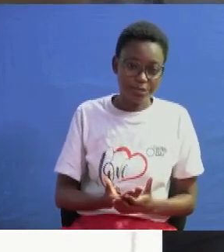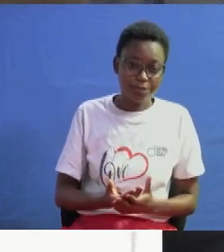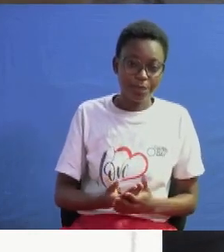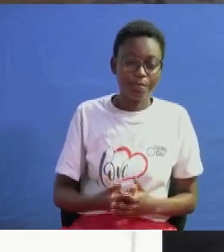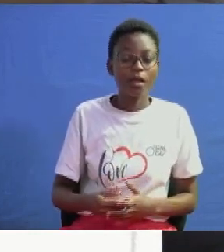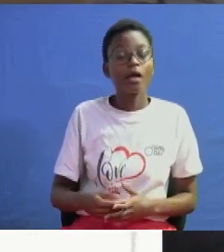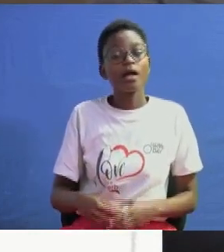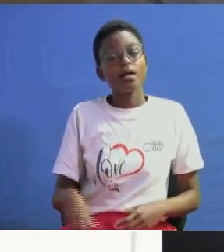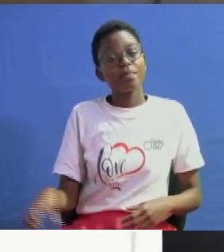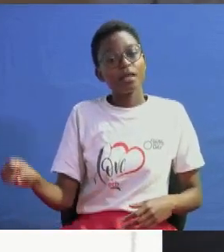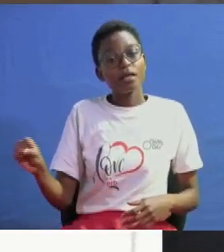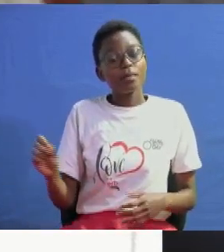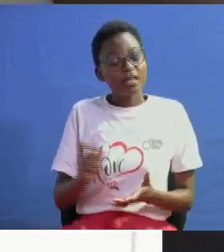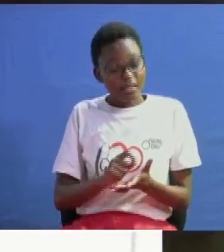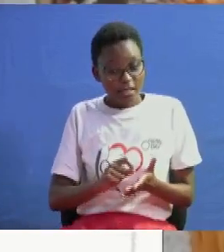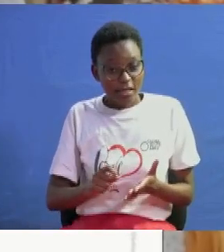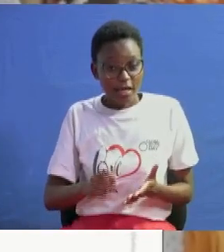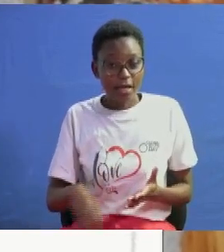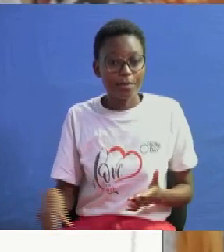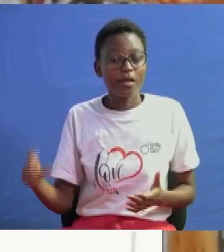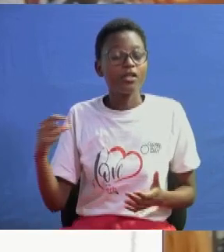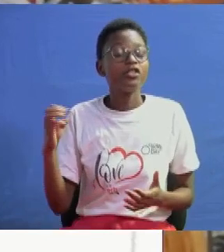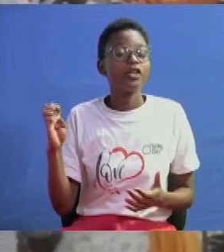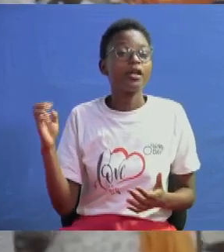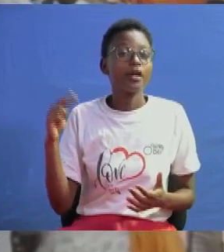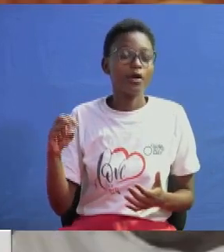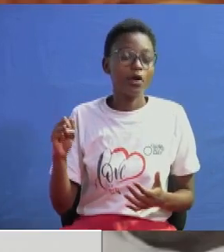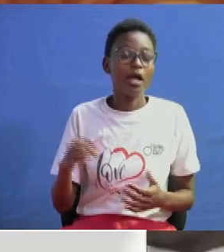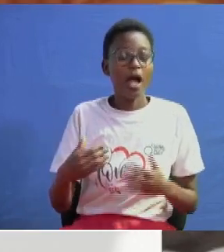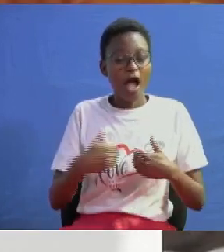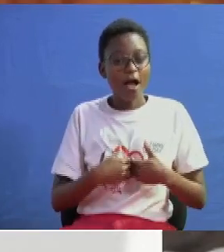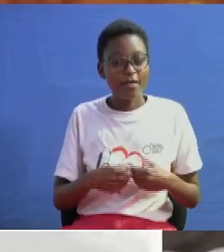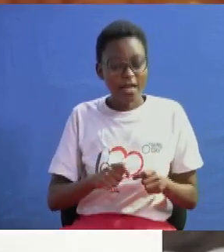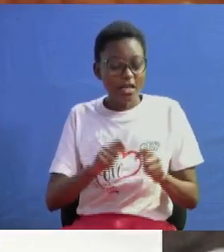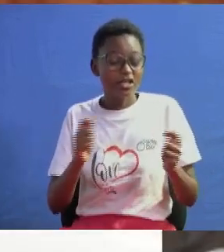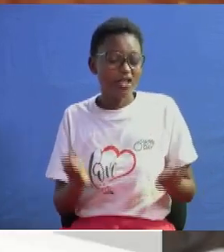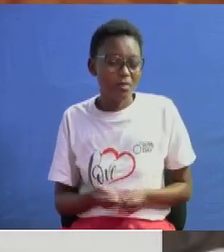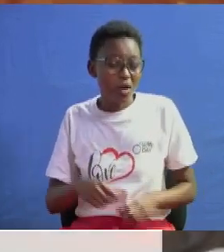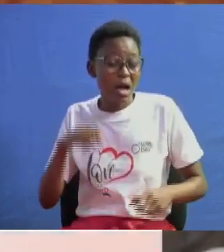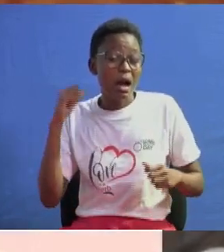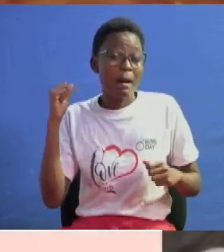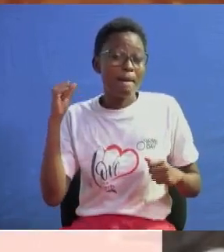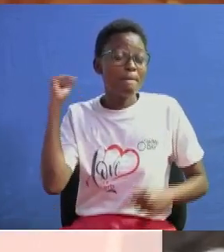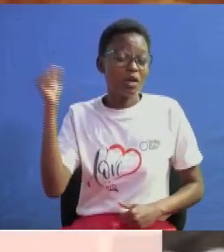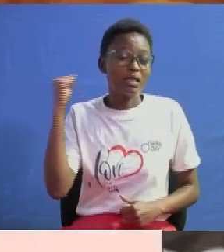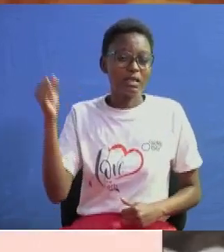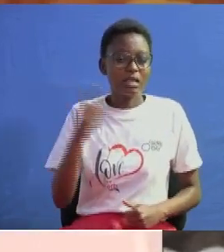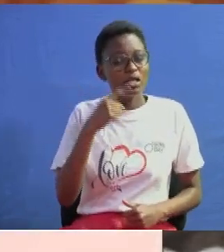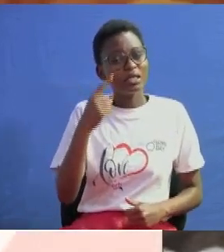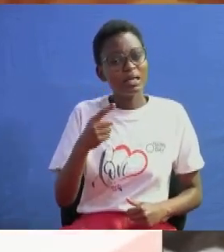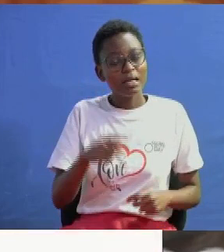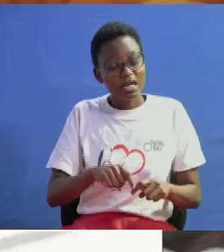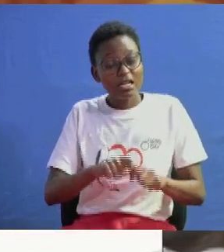Edwin Sifuna alleged that the deputy president is practicing tribal politics. Na tuliwaambia huyu jamaa ni mkabila.